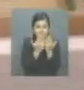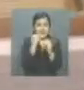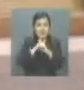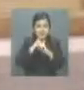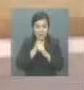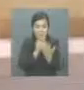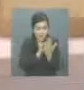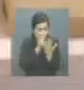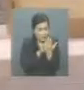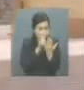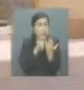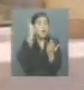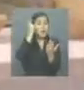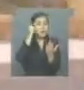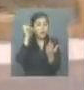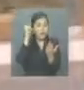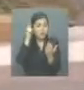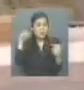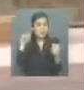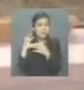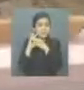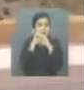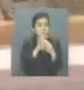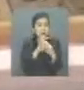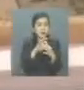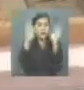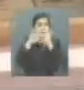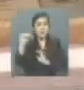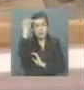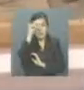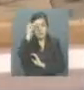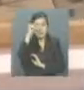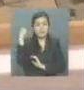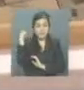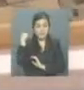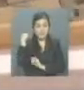าค้นคว้าเพื่อความเข้าใจในดินแดนอนุทวีป อิสตันบูลเนี่ยกลายเป็น